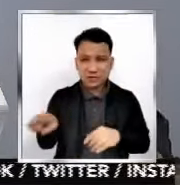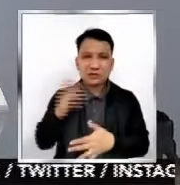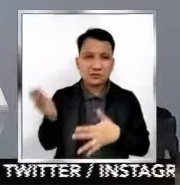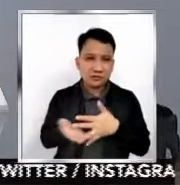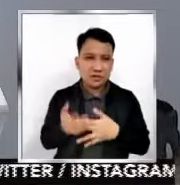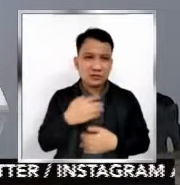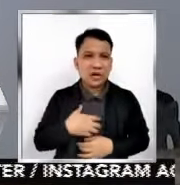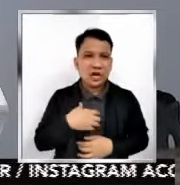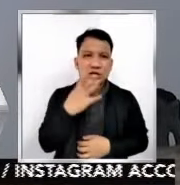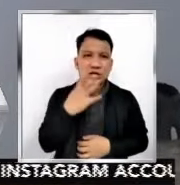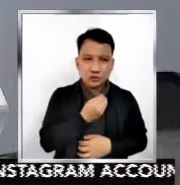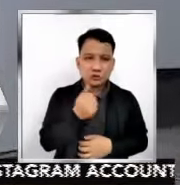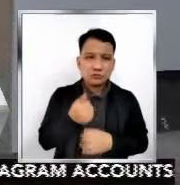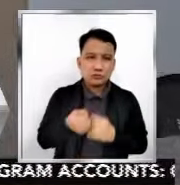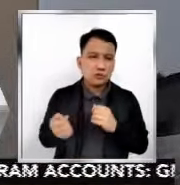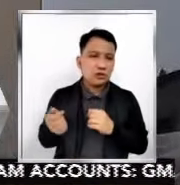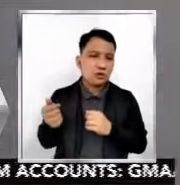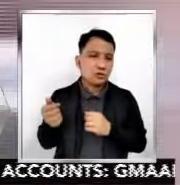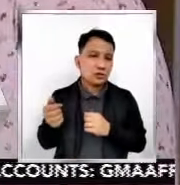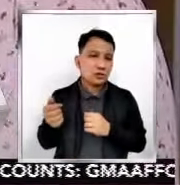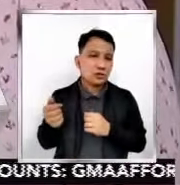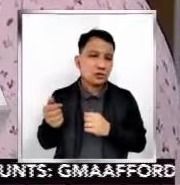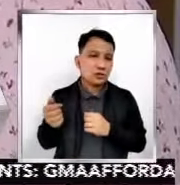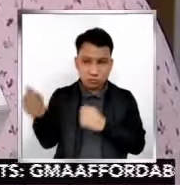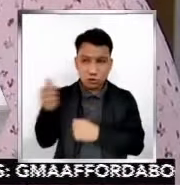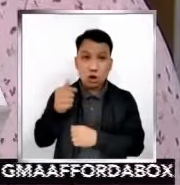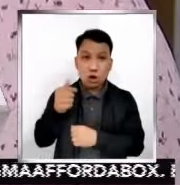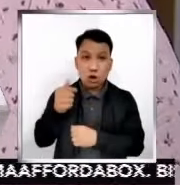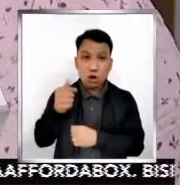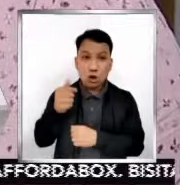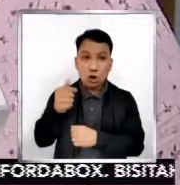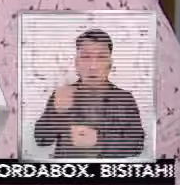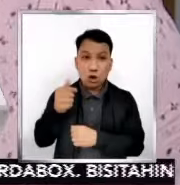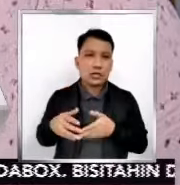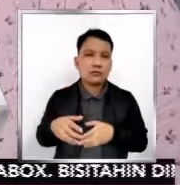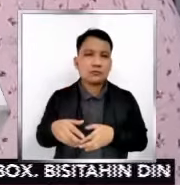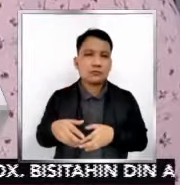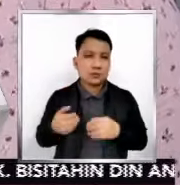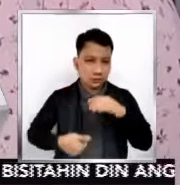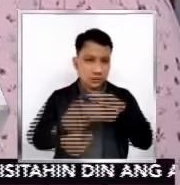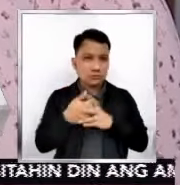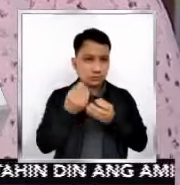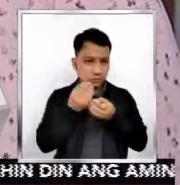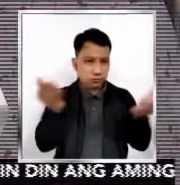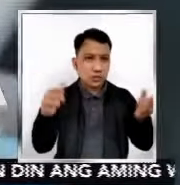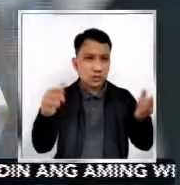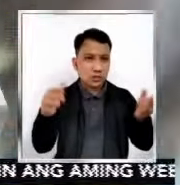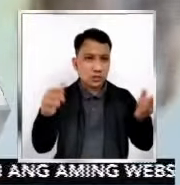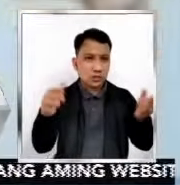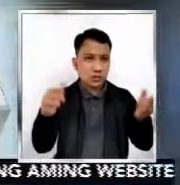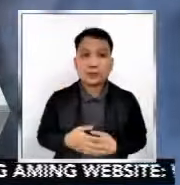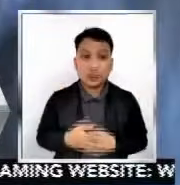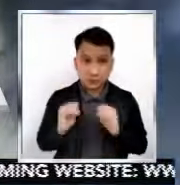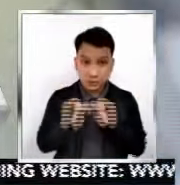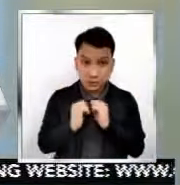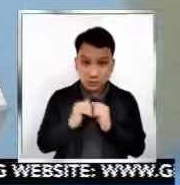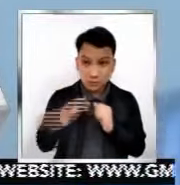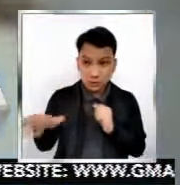den. Kakasuhan natin yung owner nitong nagpapalakad ng prostitution den, pati yung mga empleyado nito